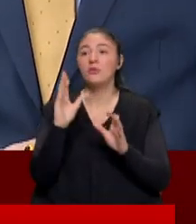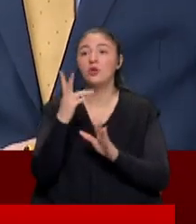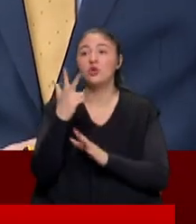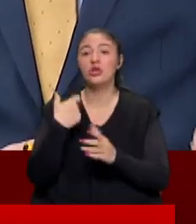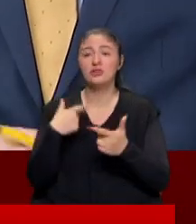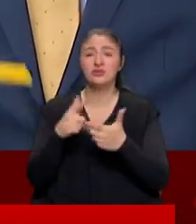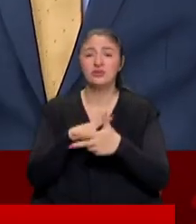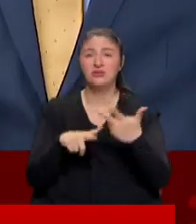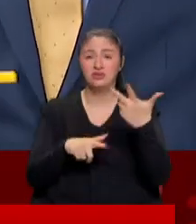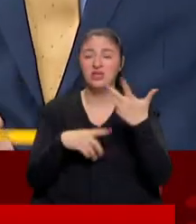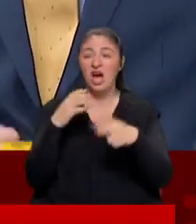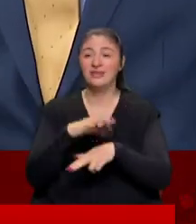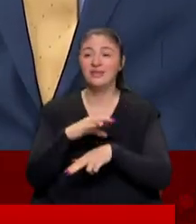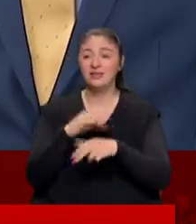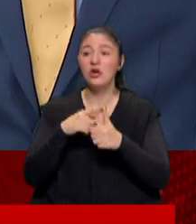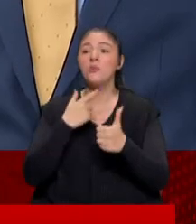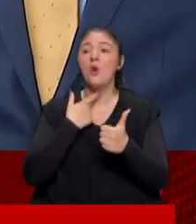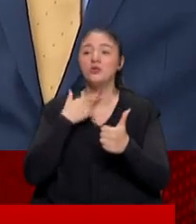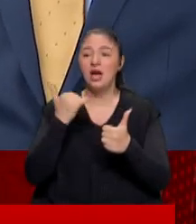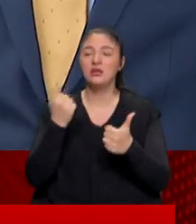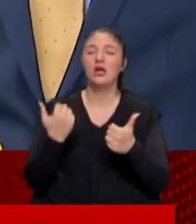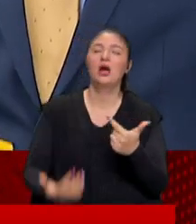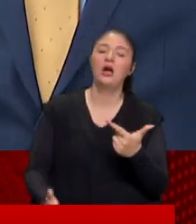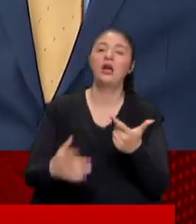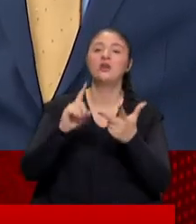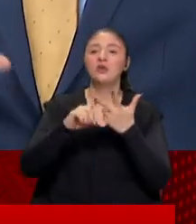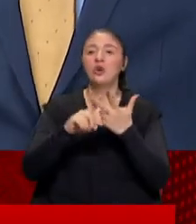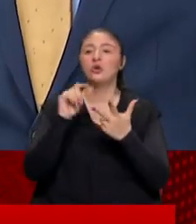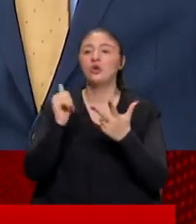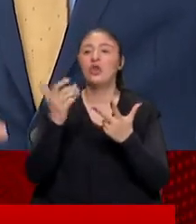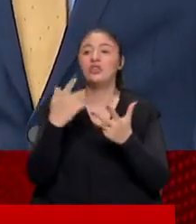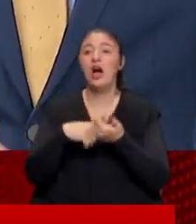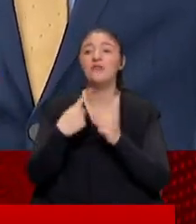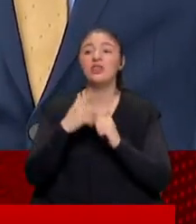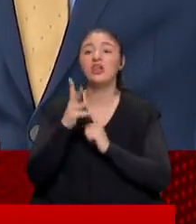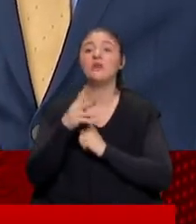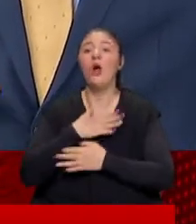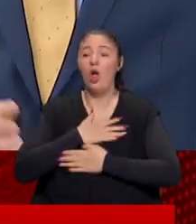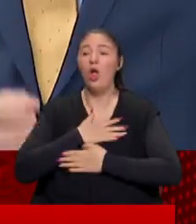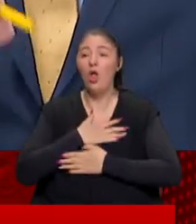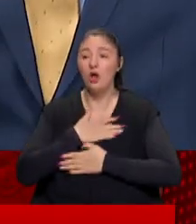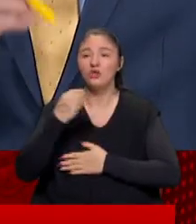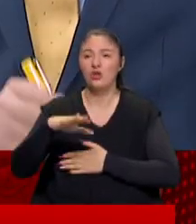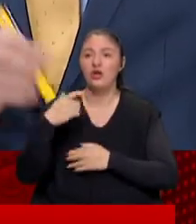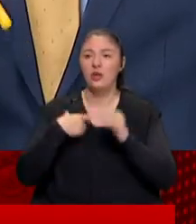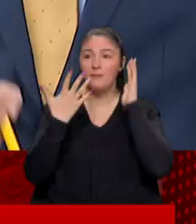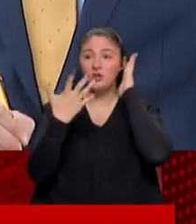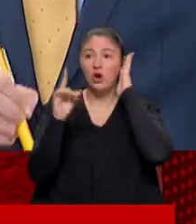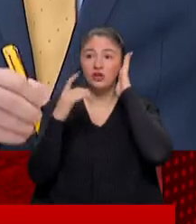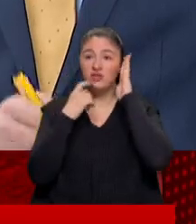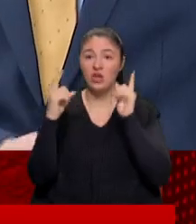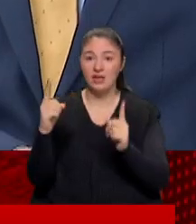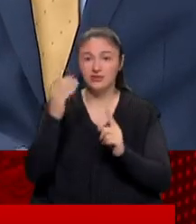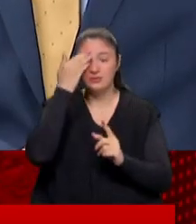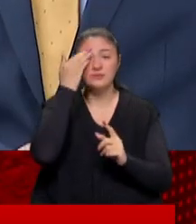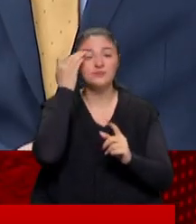3 özelliği var. Yani hastalığın boğaz ağrısı, halsizlik ve günlerce, haftalarca geçmeyen öksürük. Yani çocuklarda özellikle 5 ve 14 yaş arası